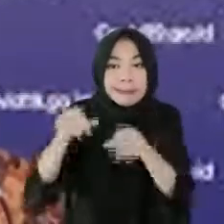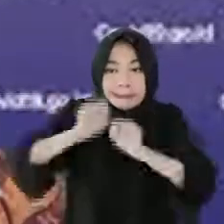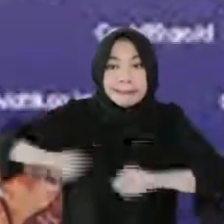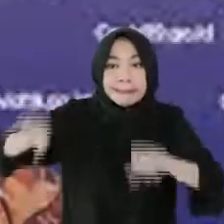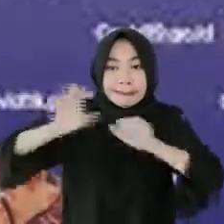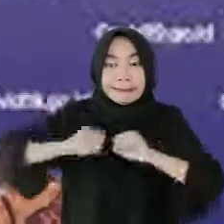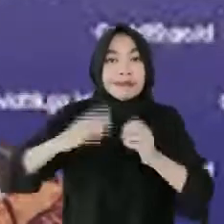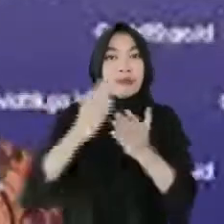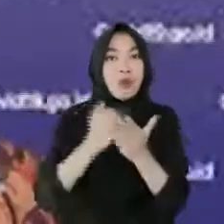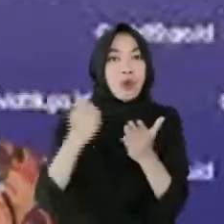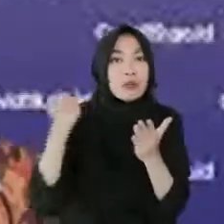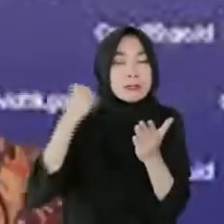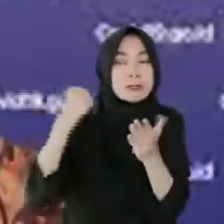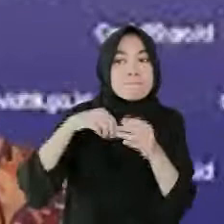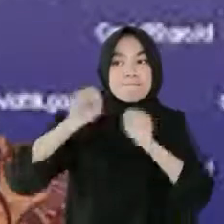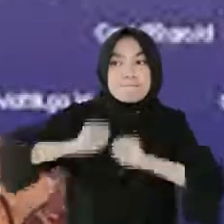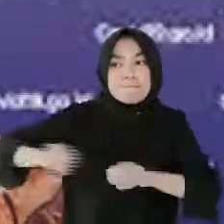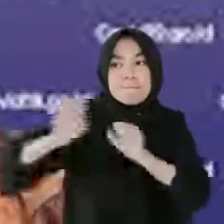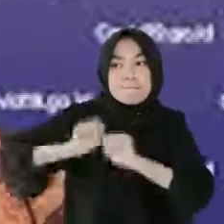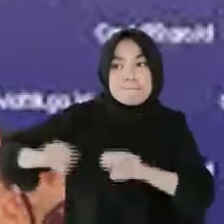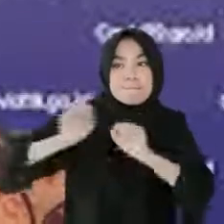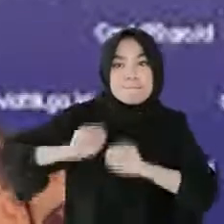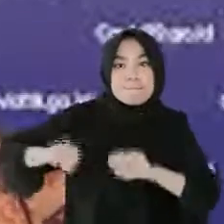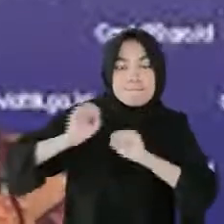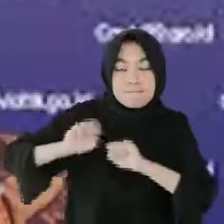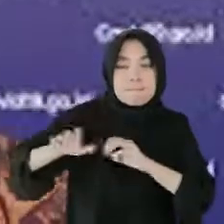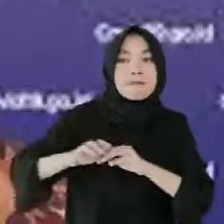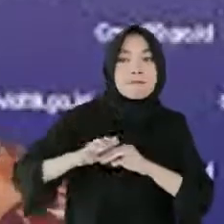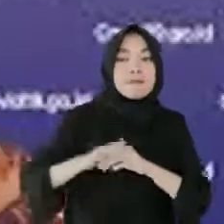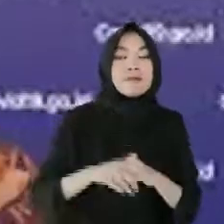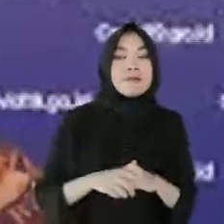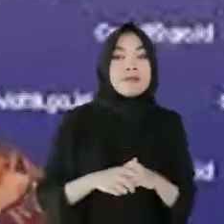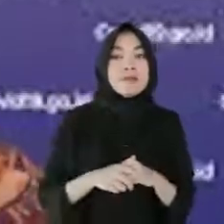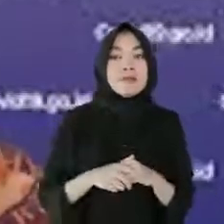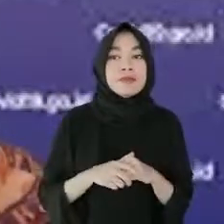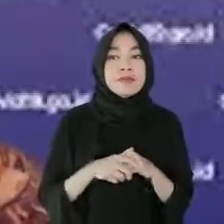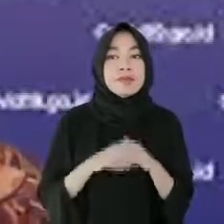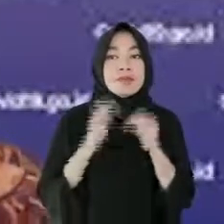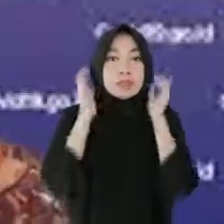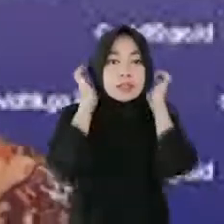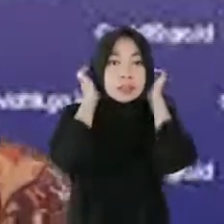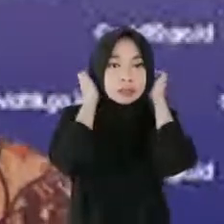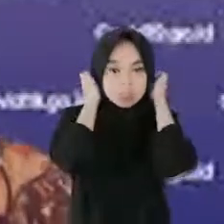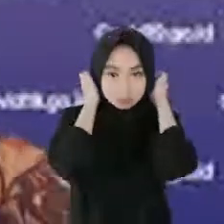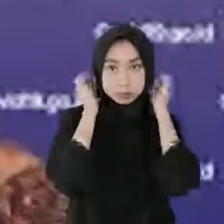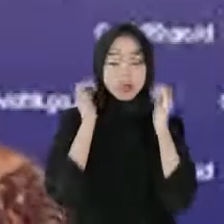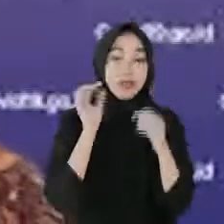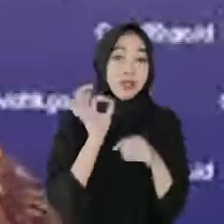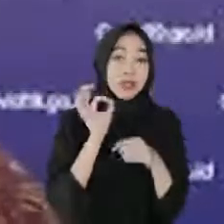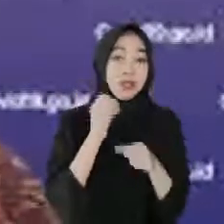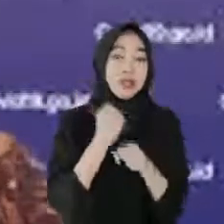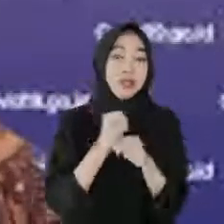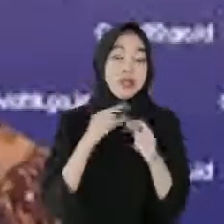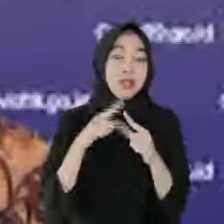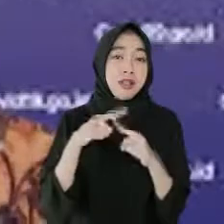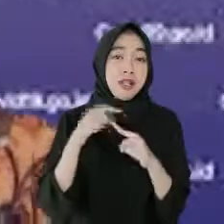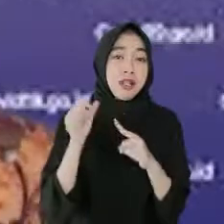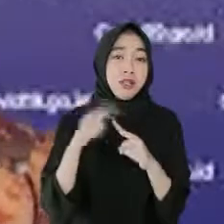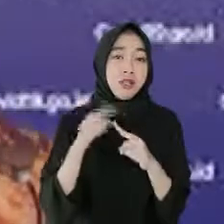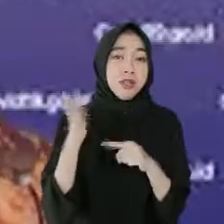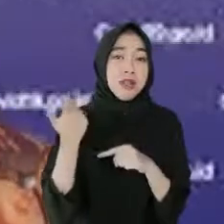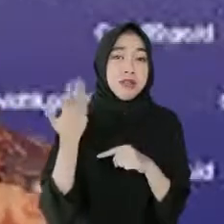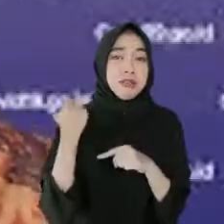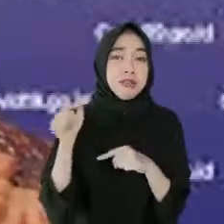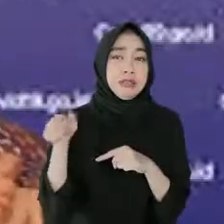juga mereka yang akan hadir di penyelenggaraan Pon ini Pak Gatot tadi cek